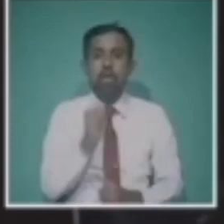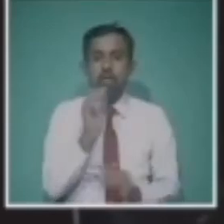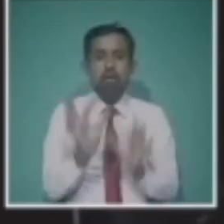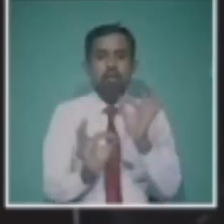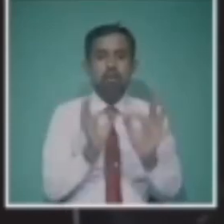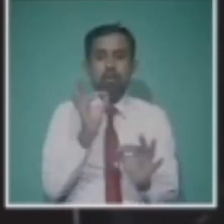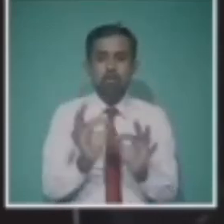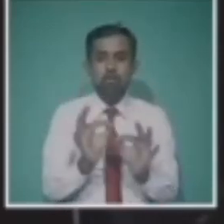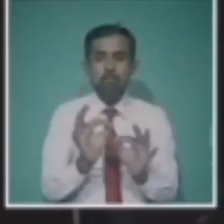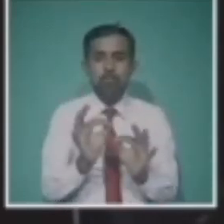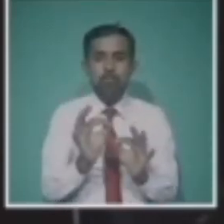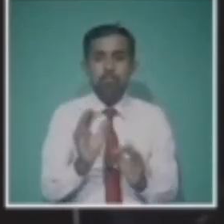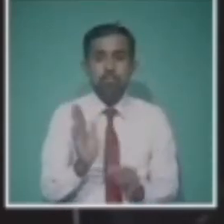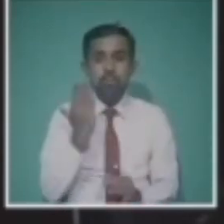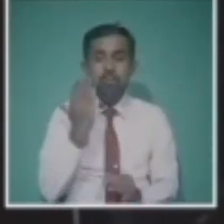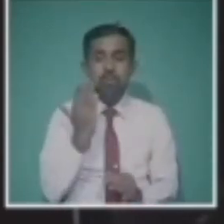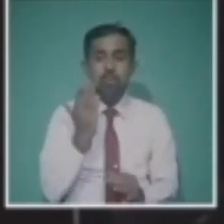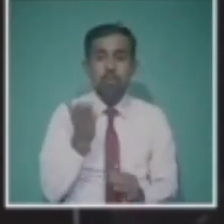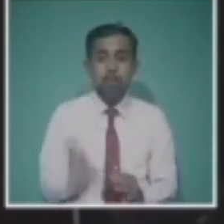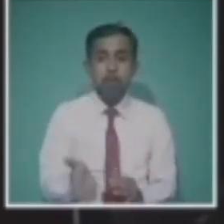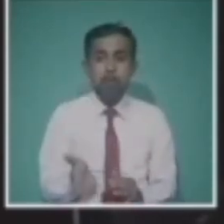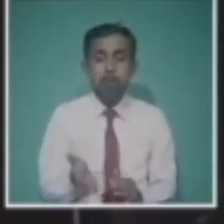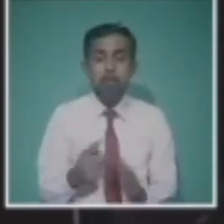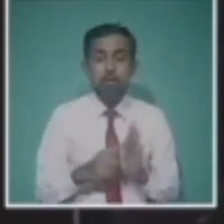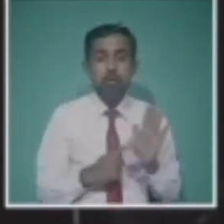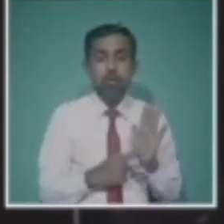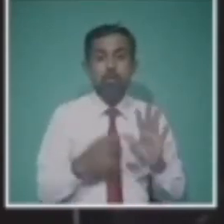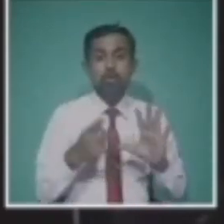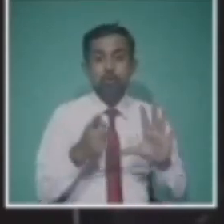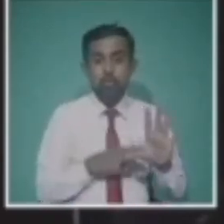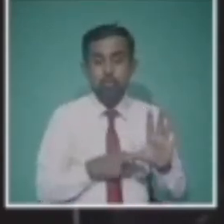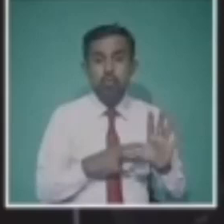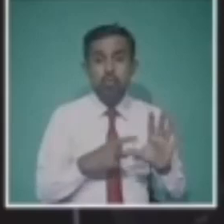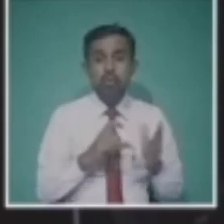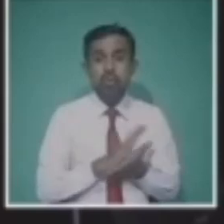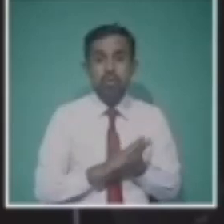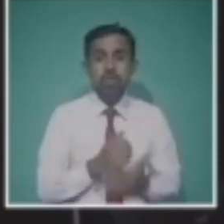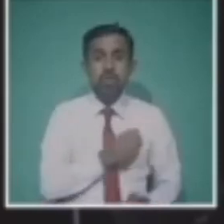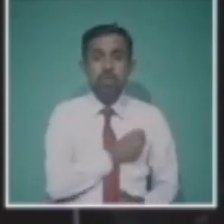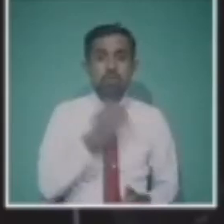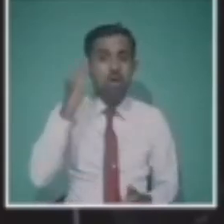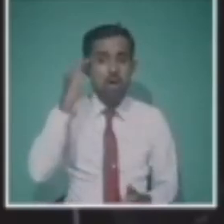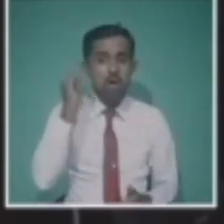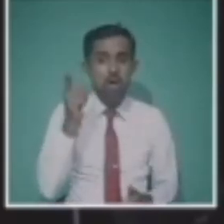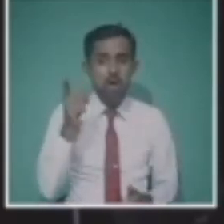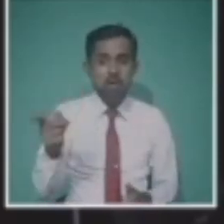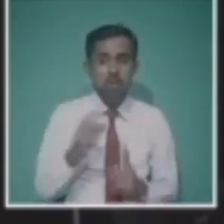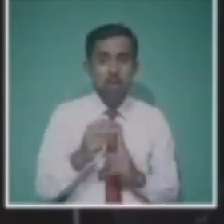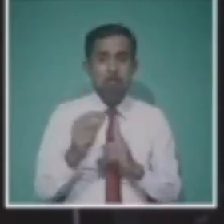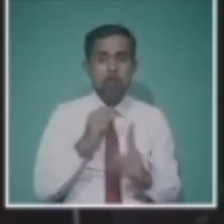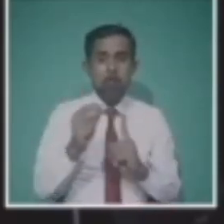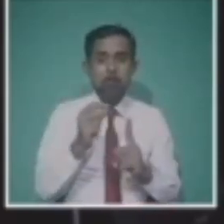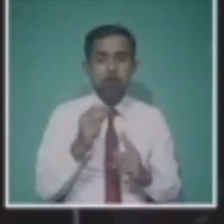කතාව. මේ නිසා මේ ජුලි චන් කියන තානාපත්තුමියට මේ